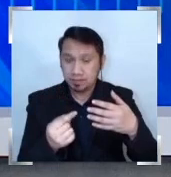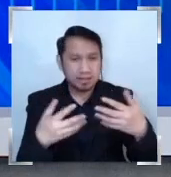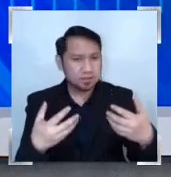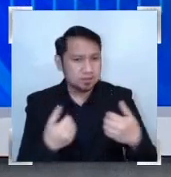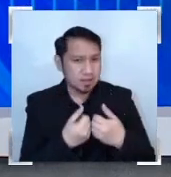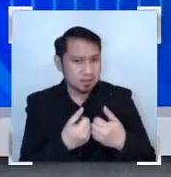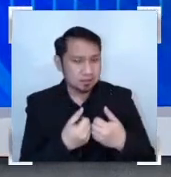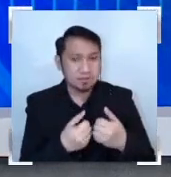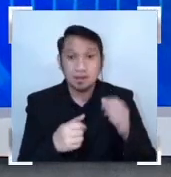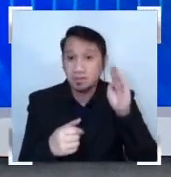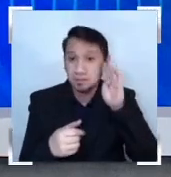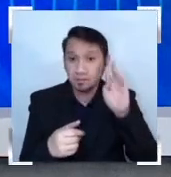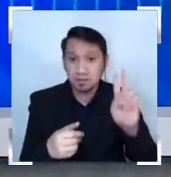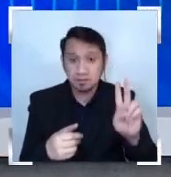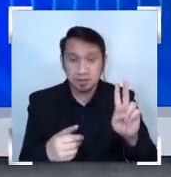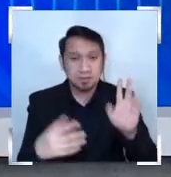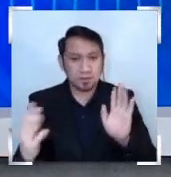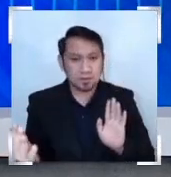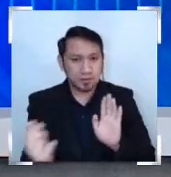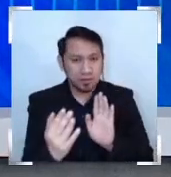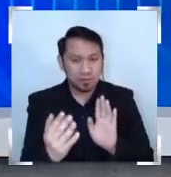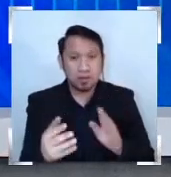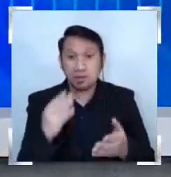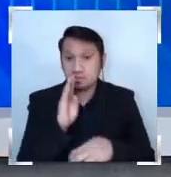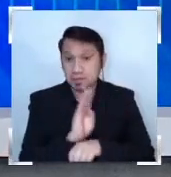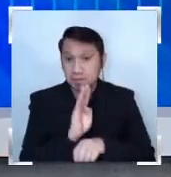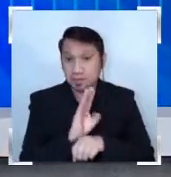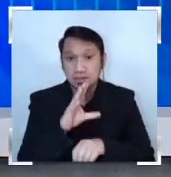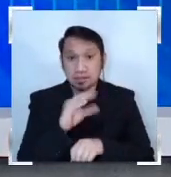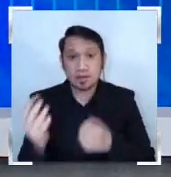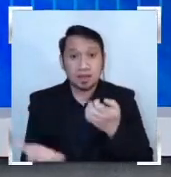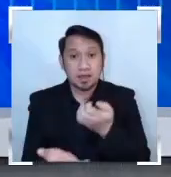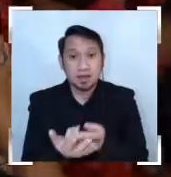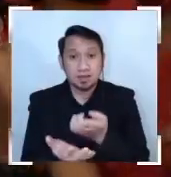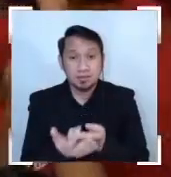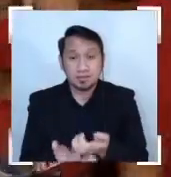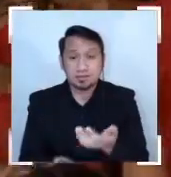Marcos sa sektor ng negosyo at ekonomiya? Saksi si Jonathan Andad.